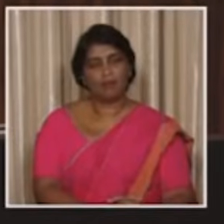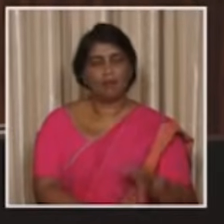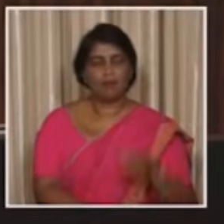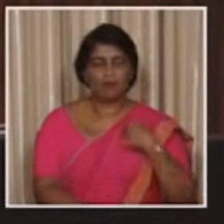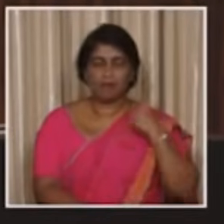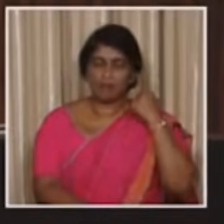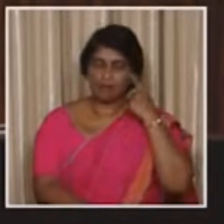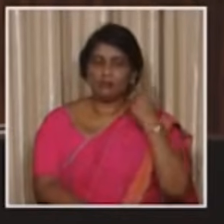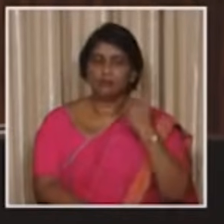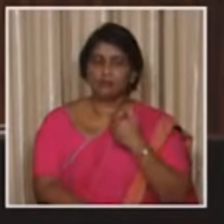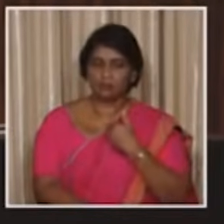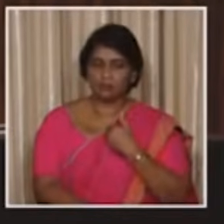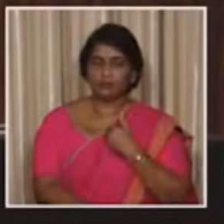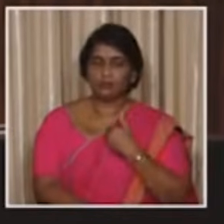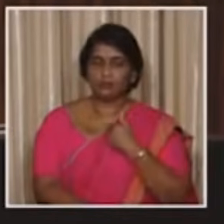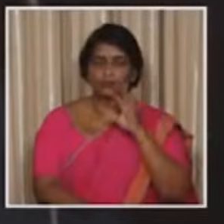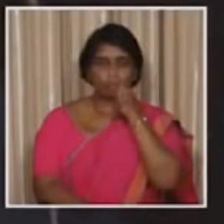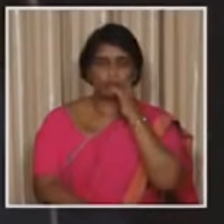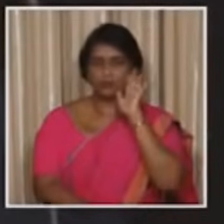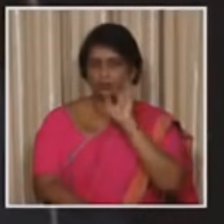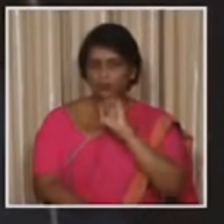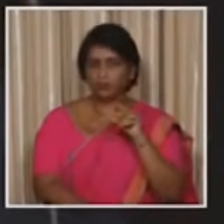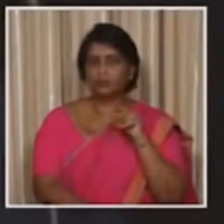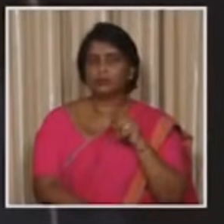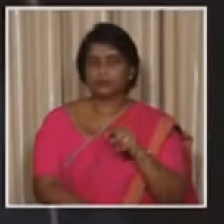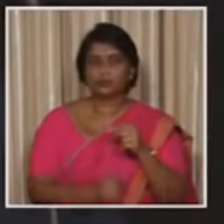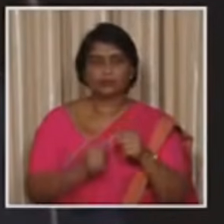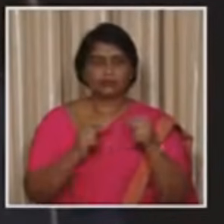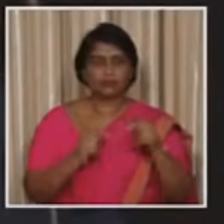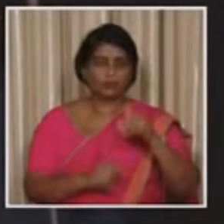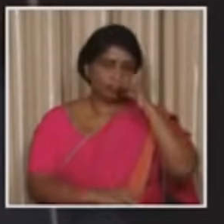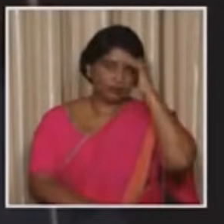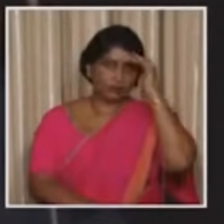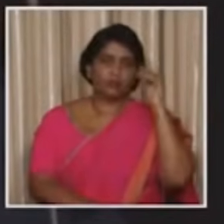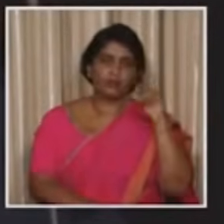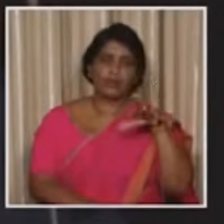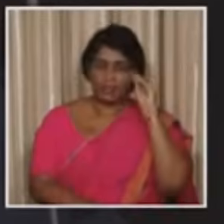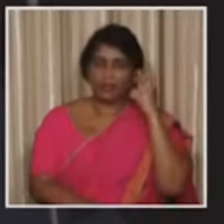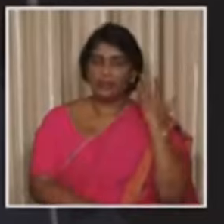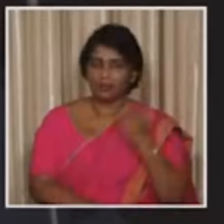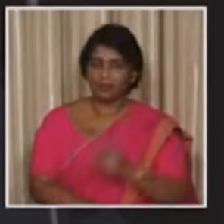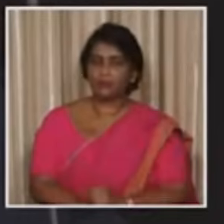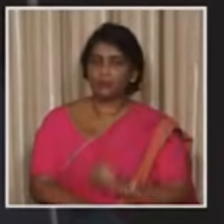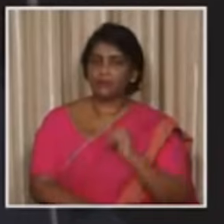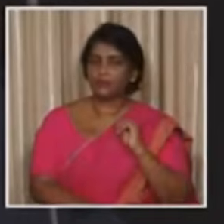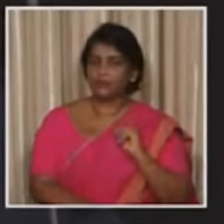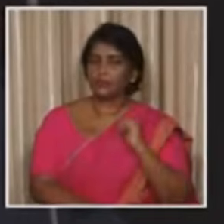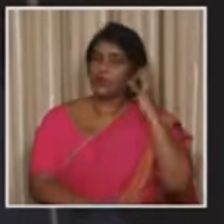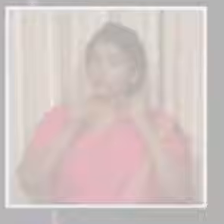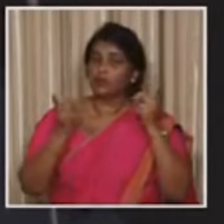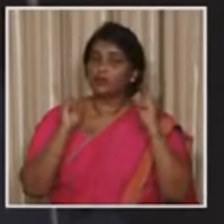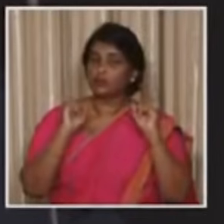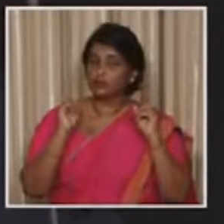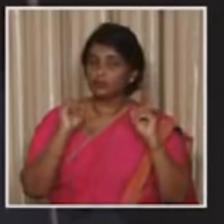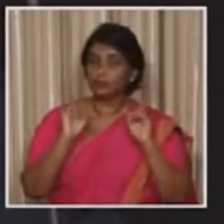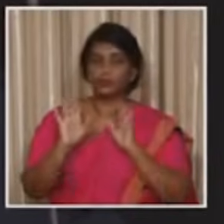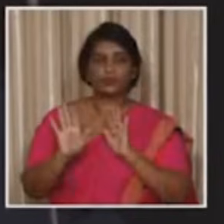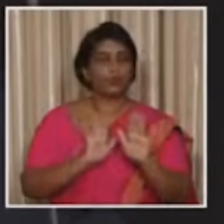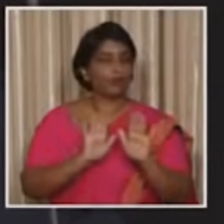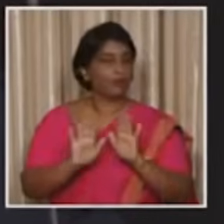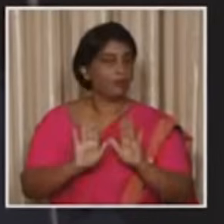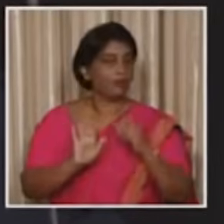හිතනවා මම ට්වීට් පණිවිඩය උත් ඇව්වා මම හිතනවා විපක්ෂ නායකතුමාට මේක තේරෙන්නේ නැතුව ඇති මොකද ලෝකේ ක්‍රීඩා